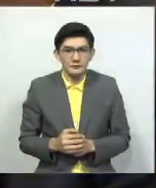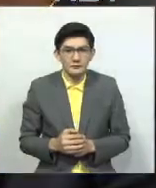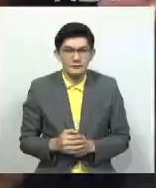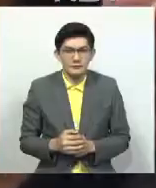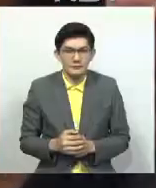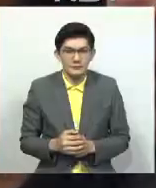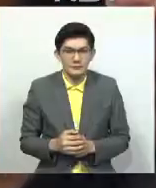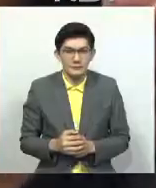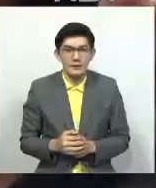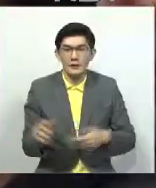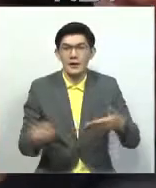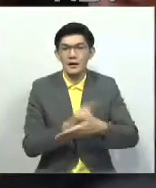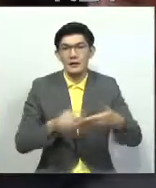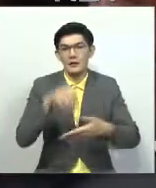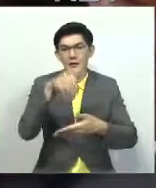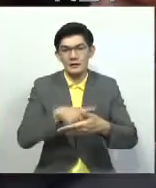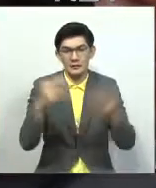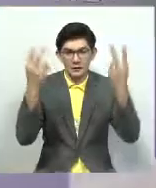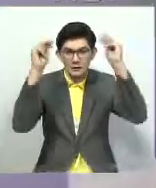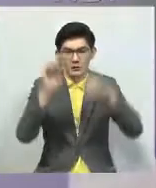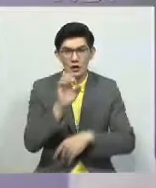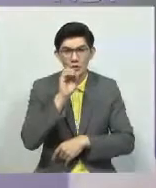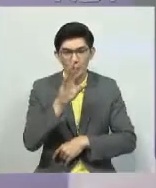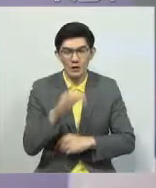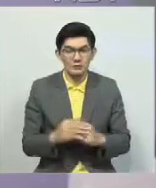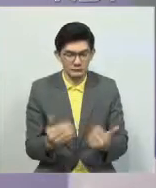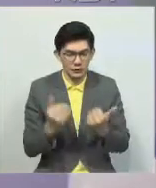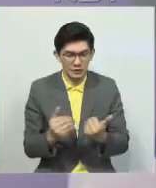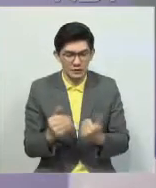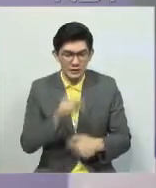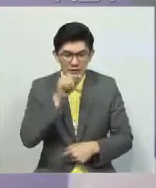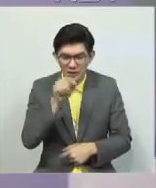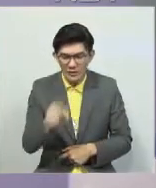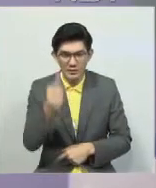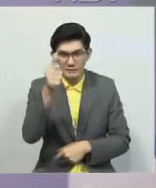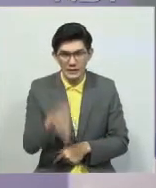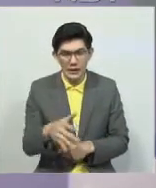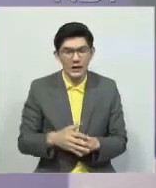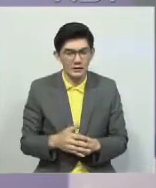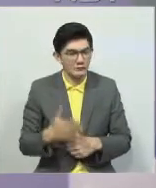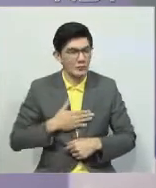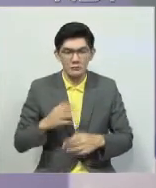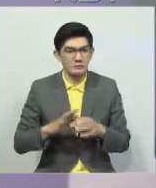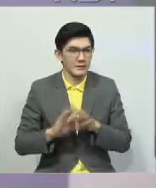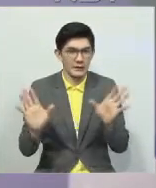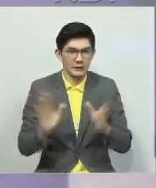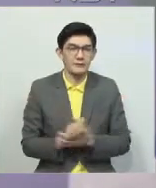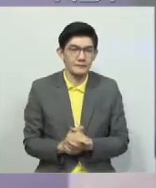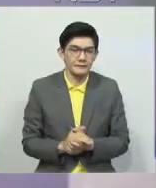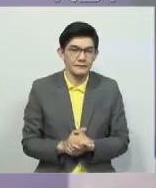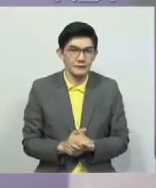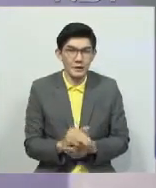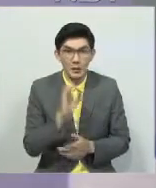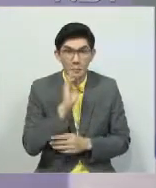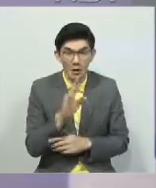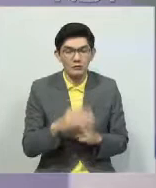ส่วนในเรื่องของการเลือกตั้งนะคะท่านนายกก็บอกว่าไม่สามารถที่จะเข้าไปสั่งการอะไรได้แล้วก็ไม่มีส่วนเกี่ยวข้องใดๆทั้งสิ้น